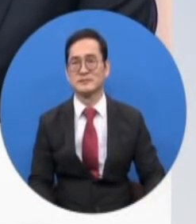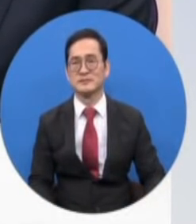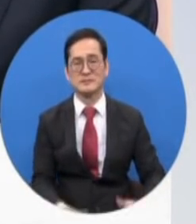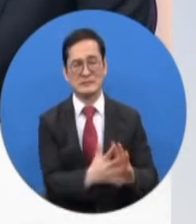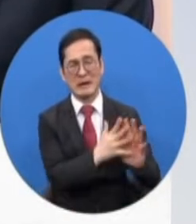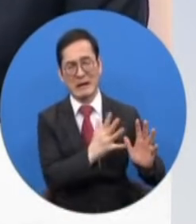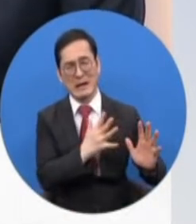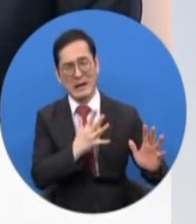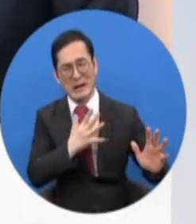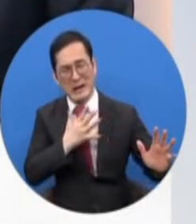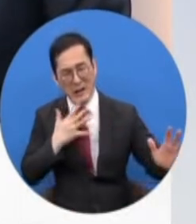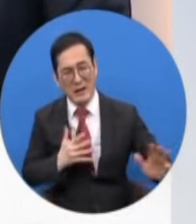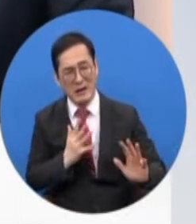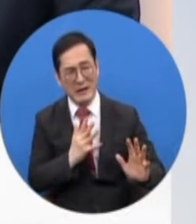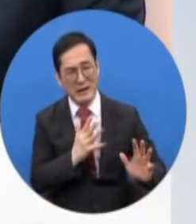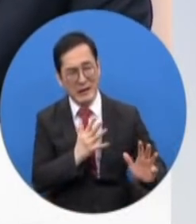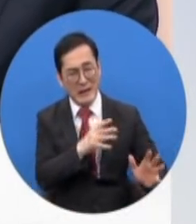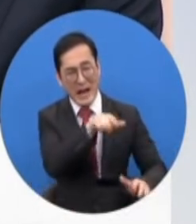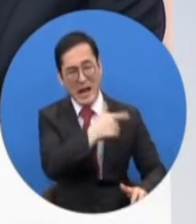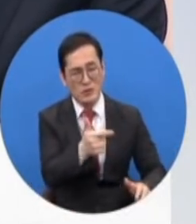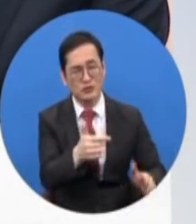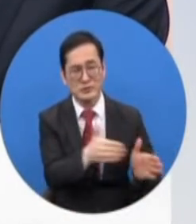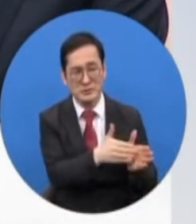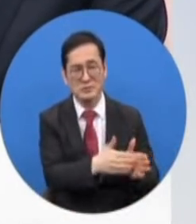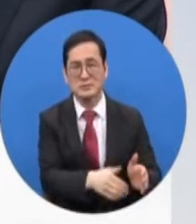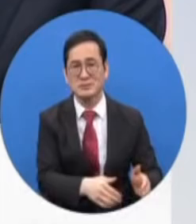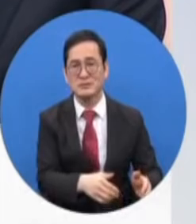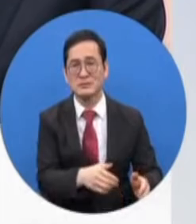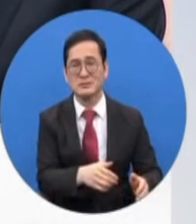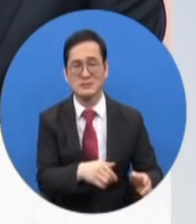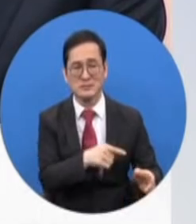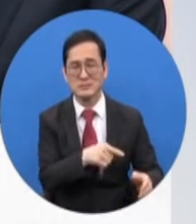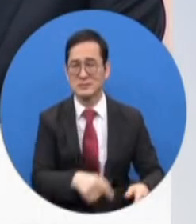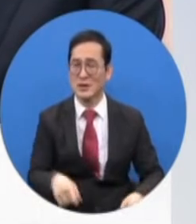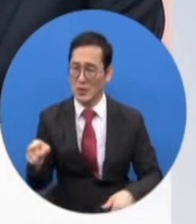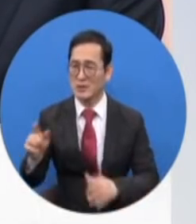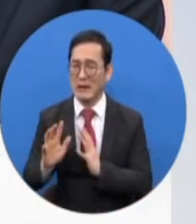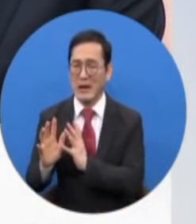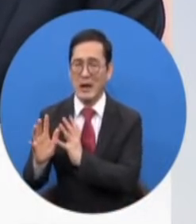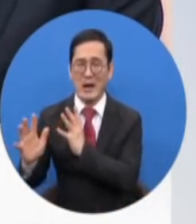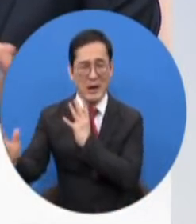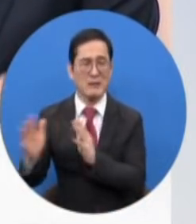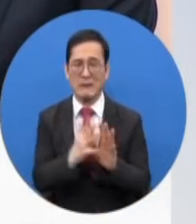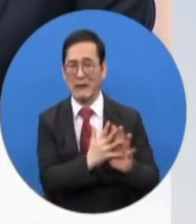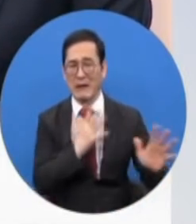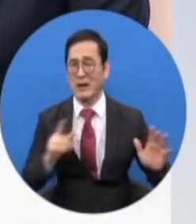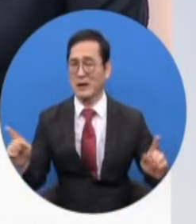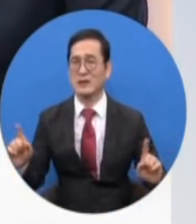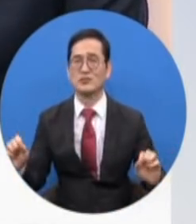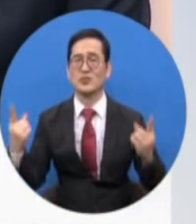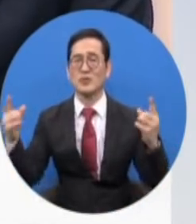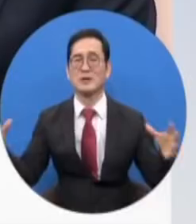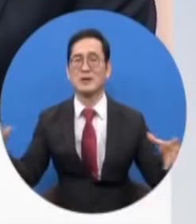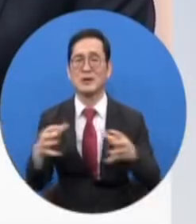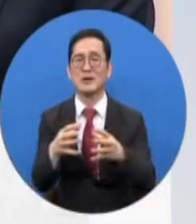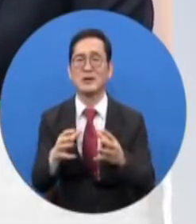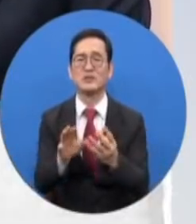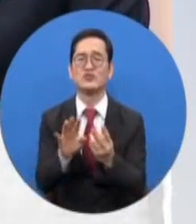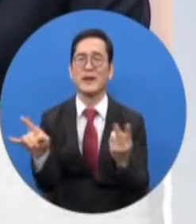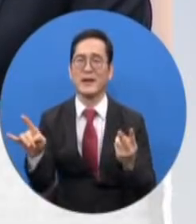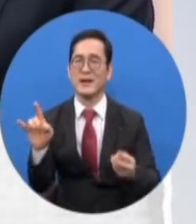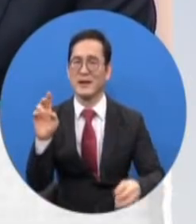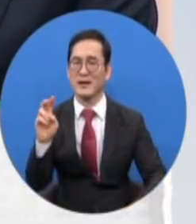제대로 집계를 못해서 어제 아마 약간 누락이 됐었고 그게 오늘 이제 반영되면서 하루 사이 20만 명이라는 게 진짜 상상하기 참